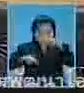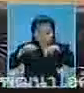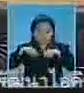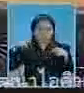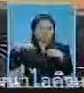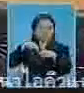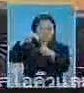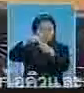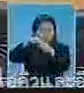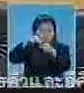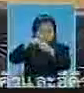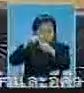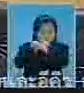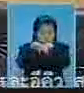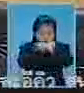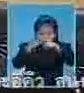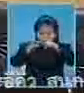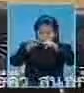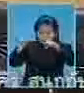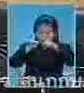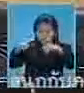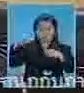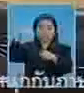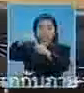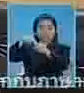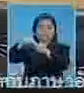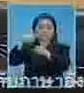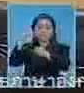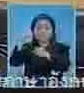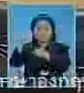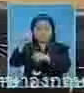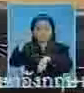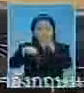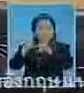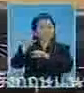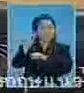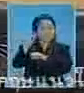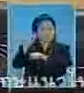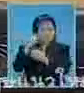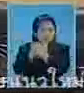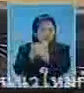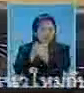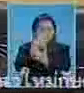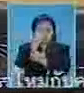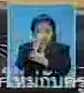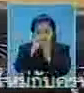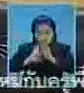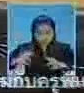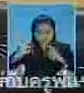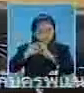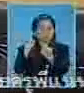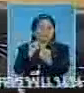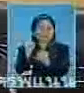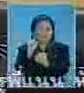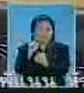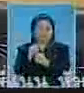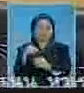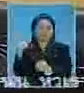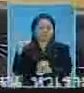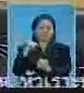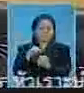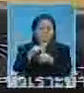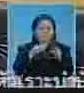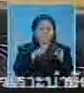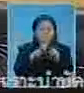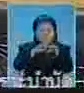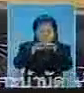คาน้ำมันไว้ที่โดยเฉพาะน้ำมันดีเซลไว้ที่30บาทนั้นมีความจำเป็นและมีความสำคัญต่อการรัก